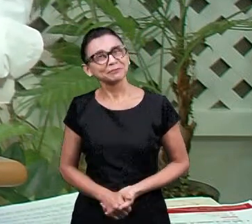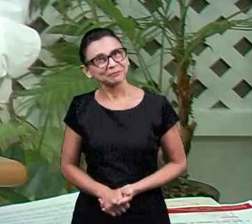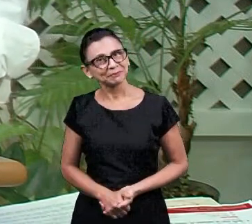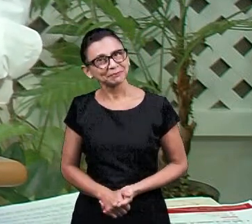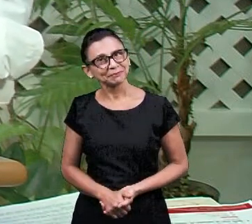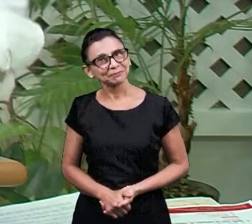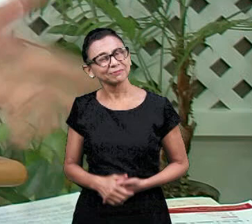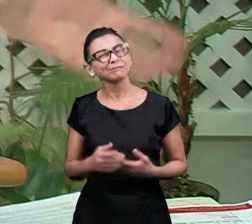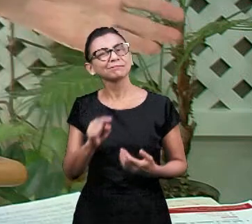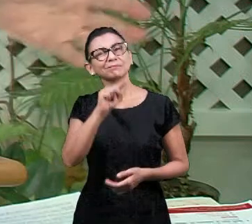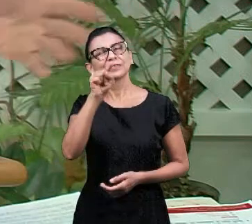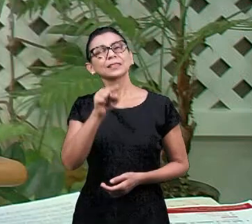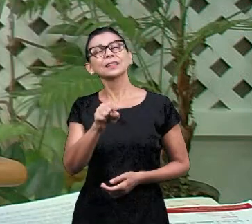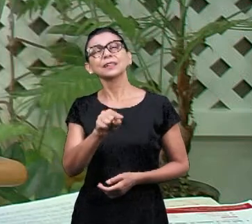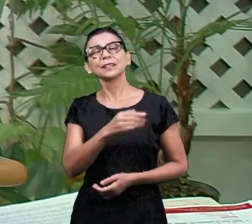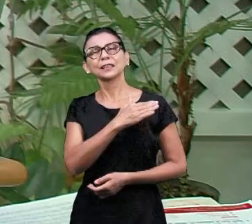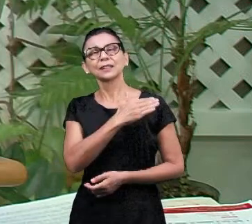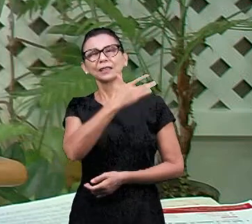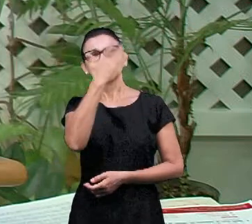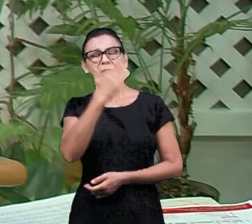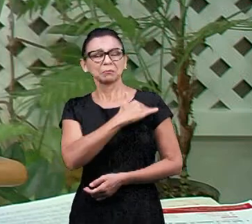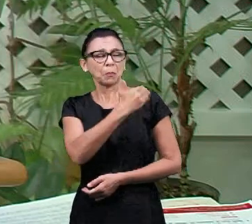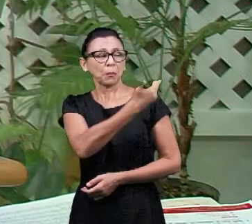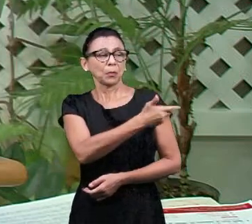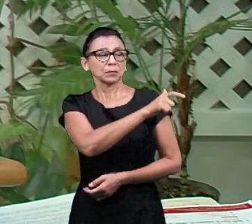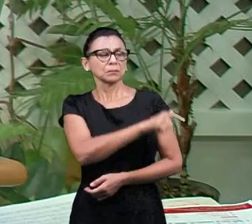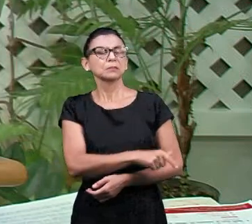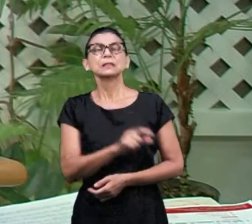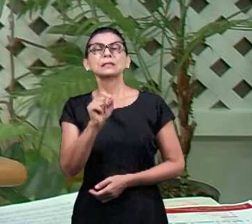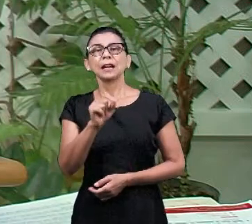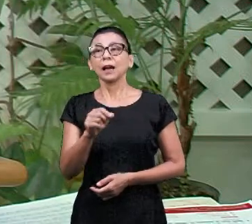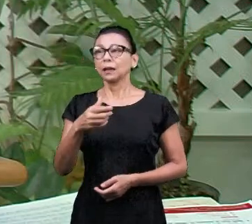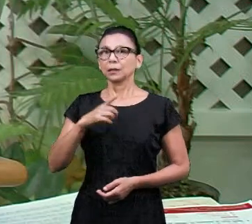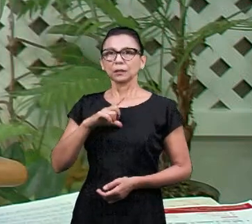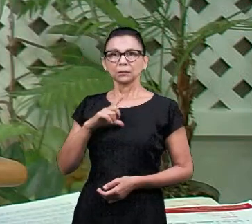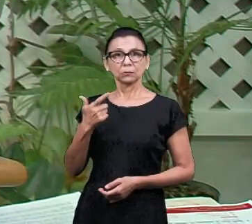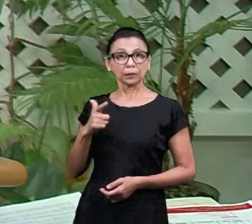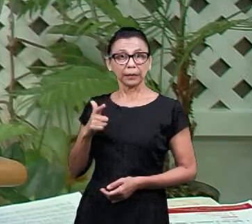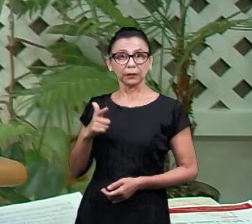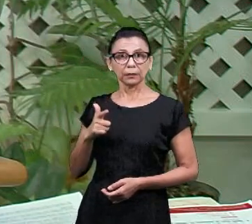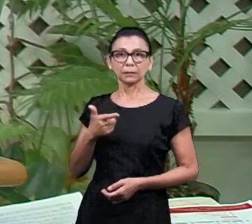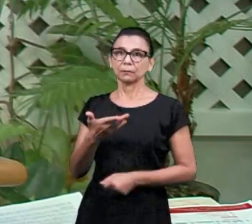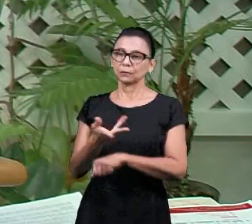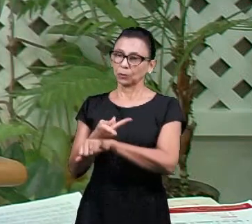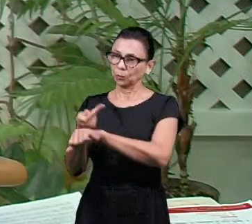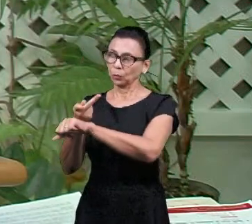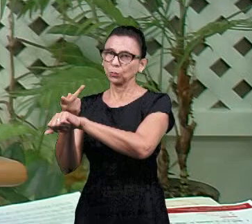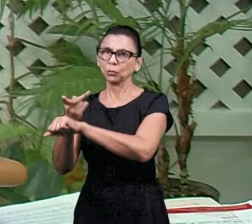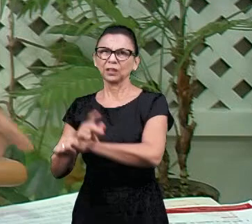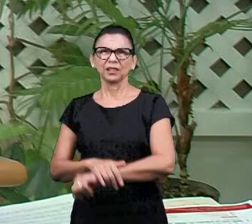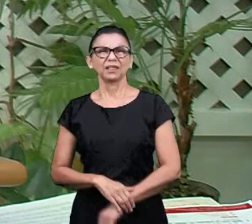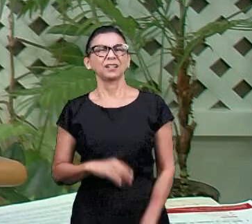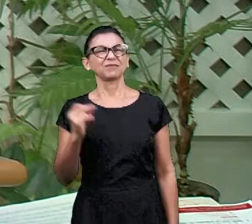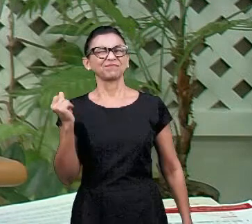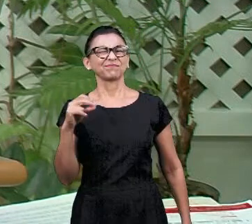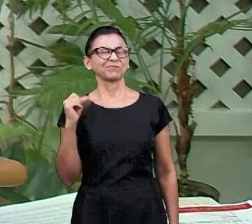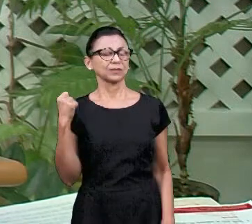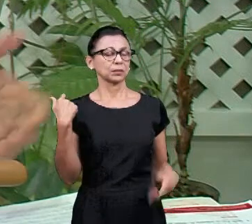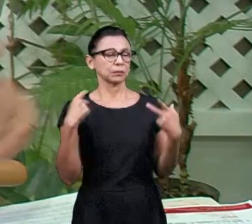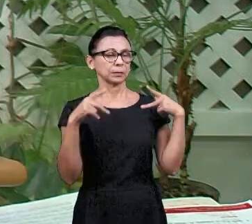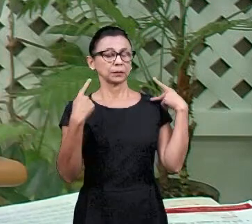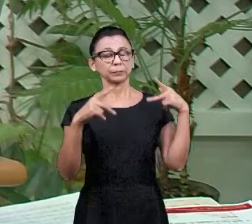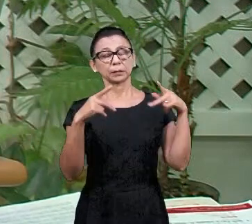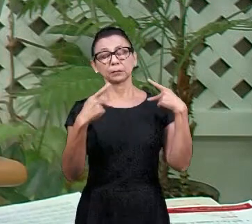qui va rester ici. Qui est votre prochain? Ah, je n'ai pas. Donc, vous devez chercher. Non, mais j'ai déjà prêché.